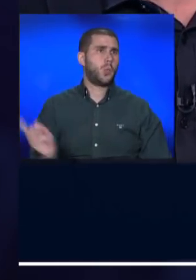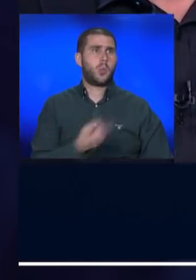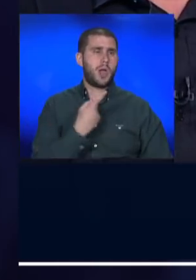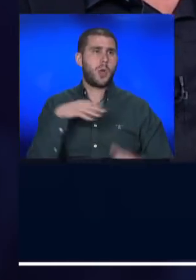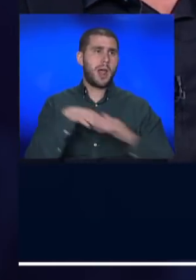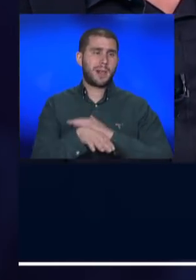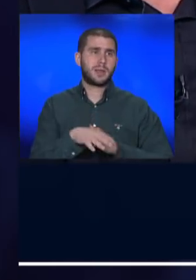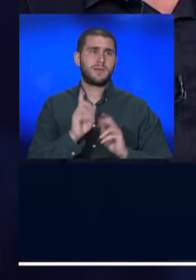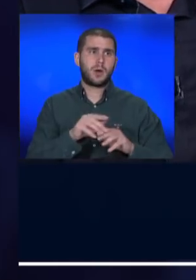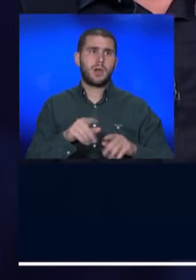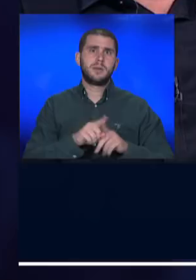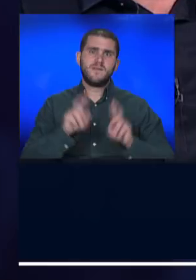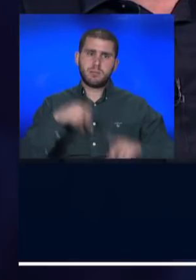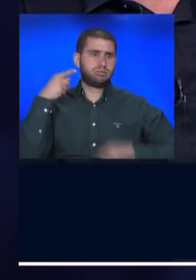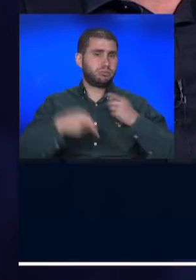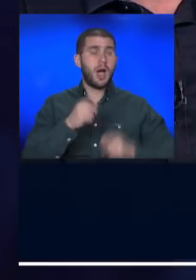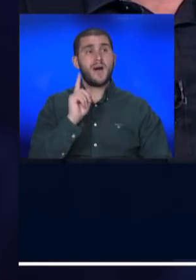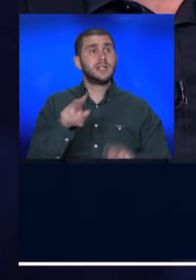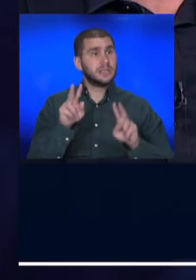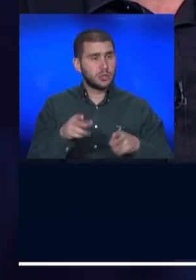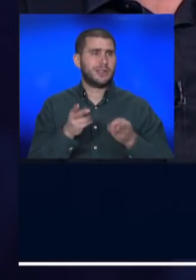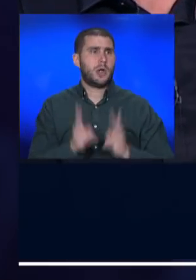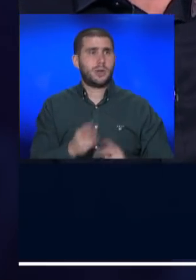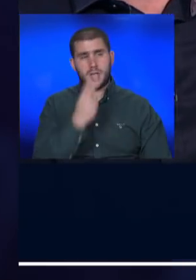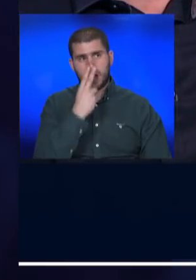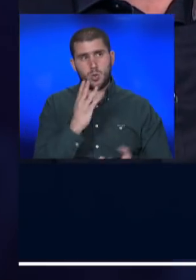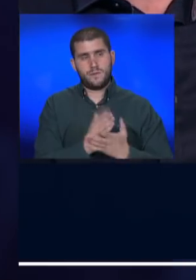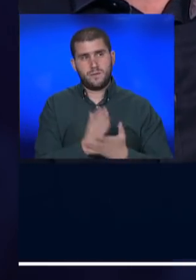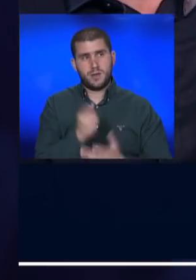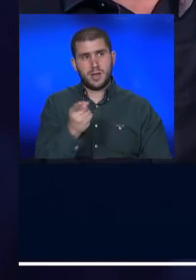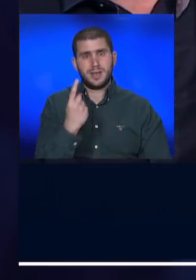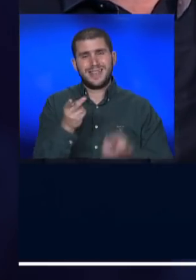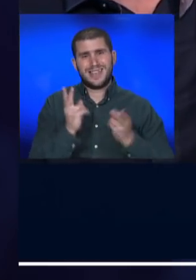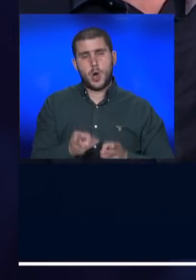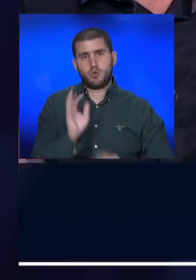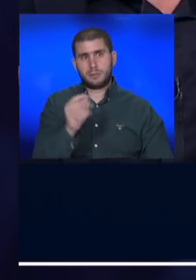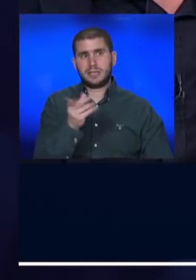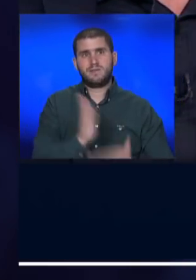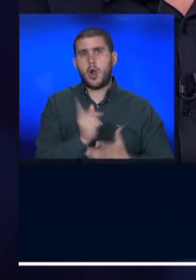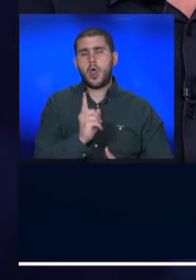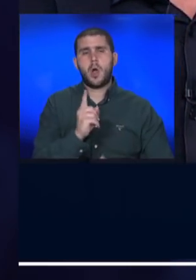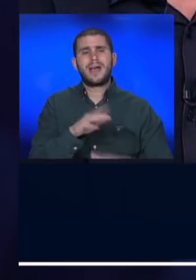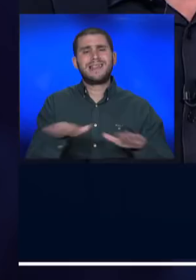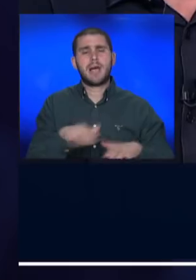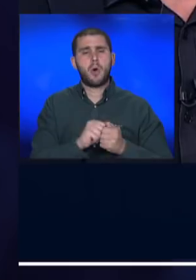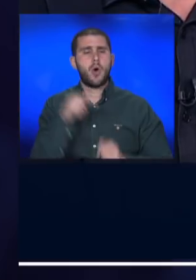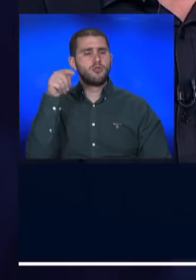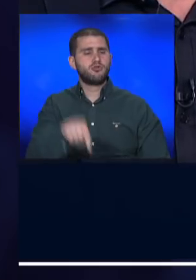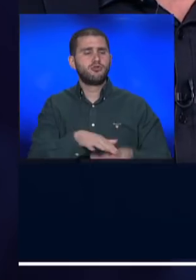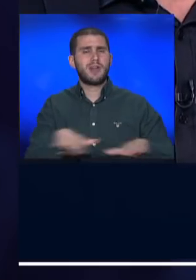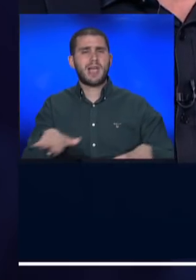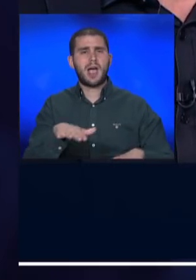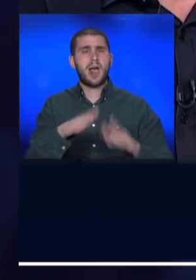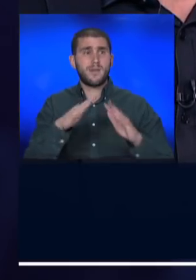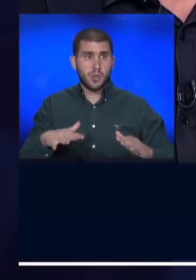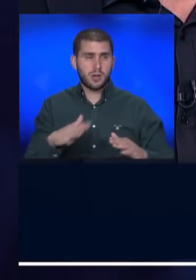המדינה. אבל יש להם יכולות. הנה, ראינו את היכולת הזאת. זה כבר לא רקטה לים, זה לא נפילה בשטח לבנון. הגיע להם עד הקריות.